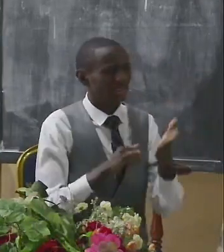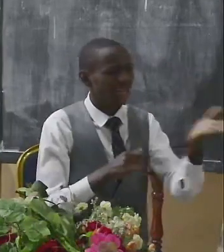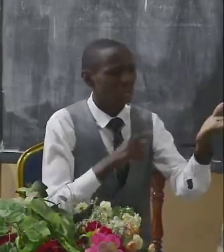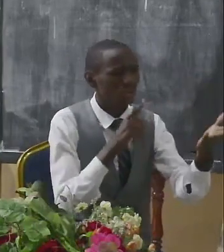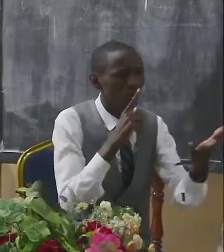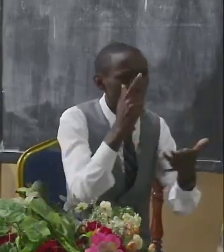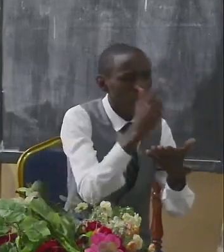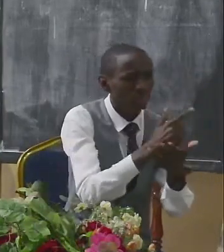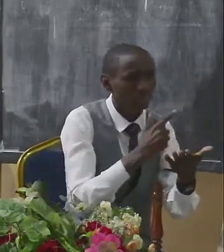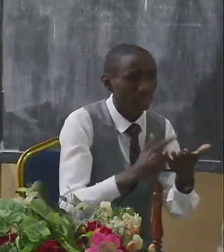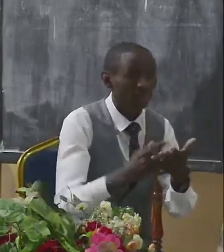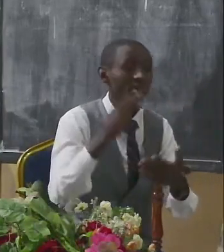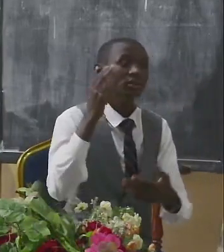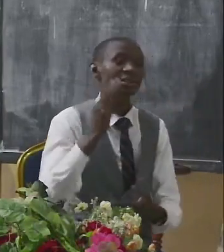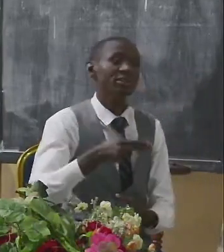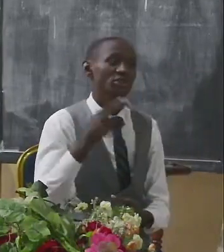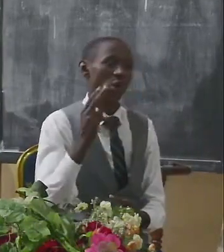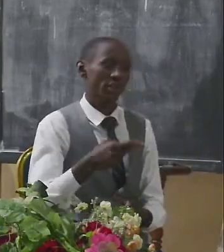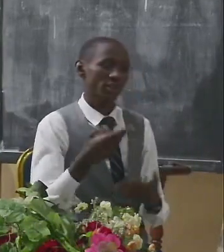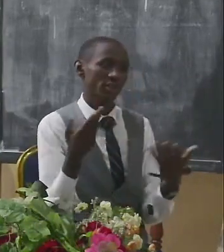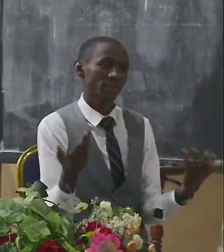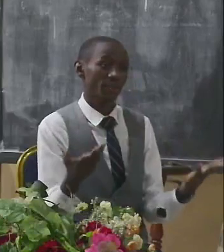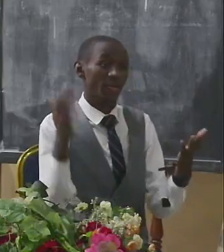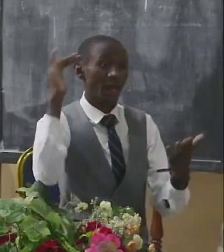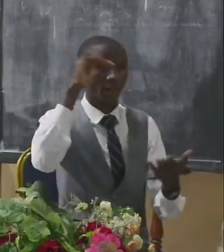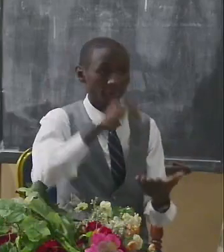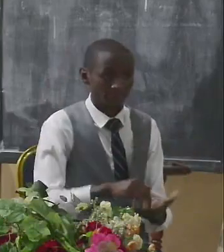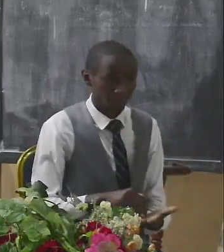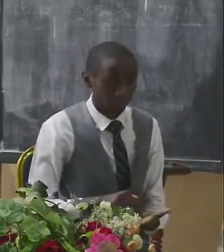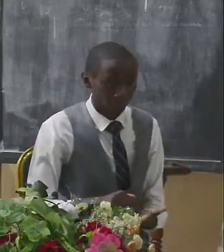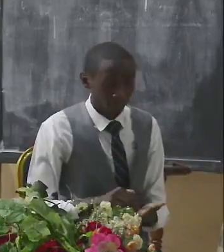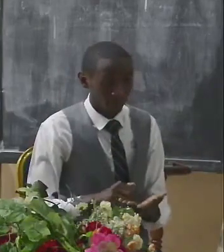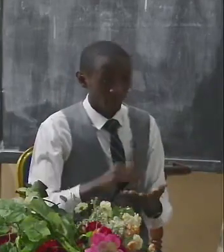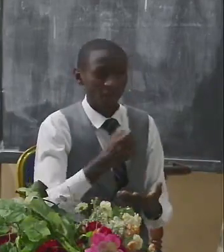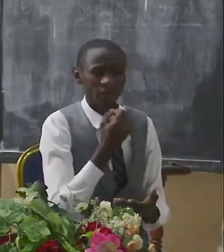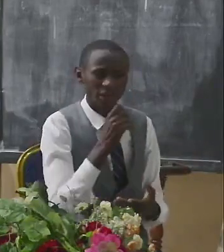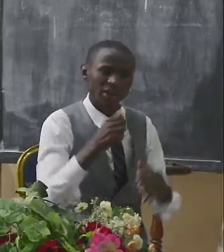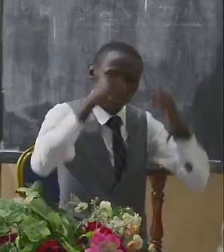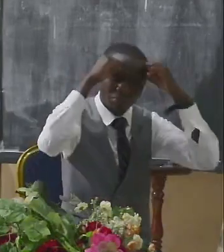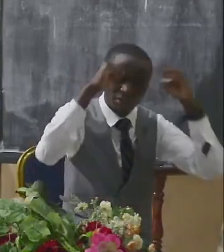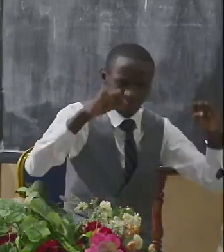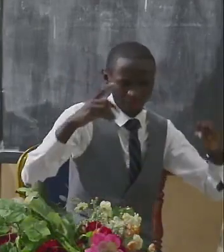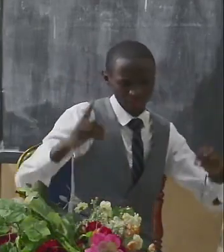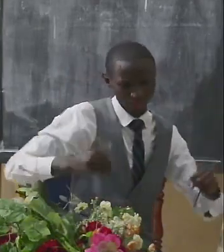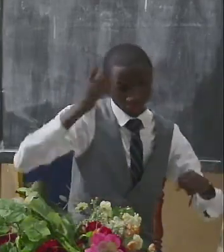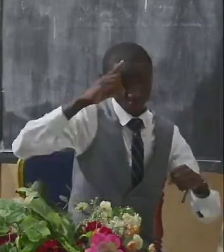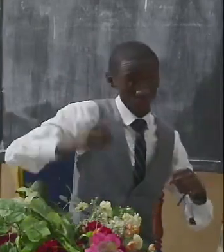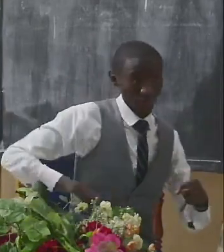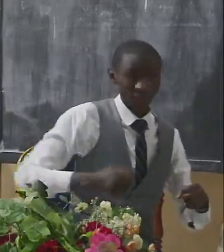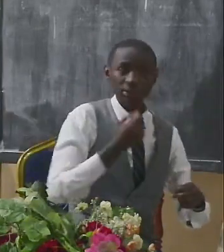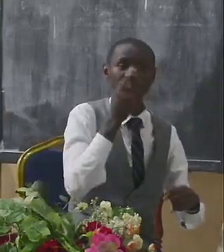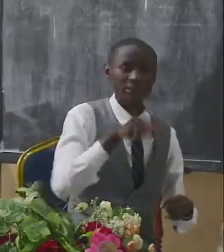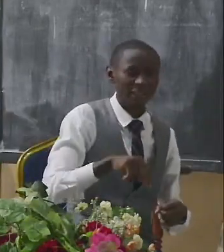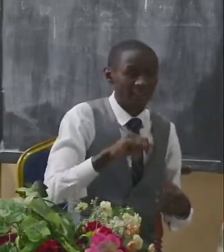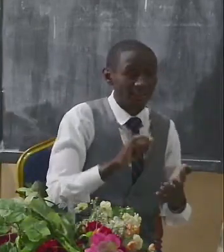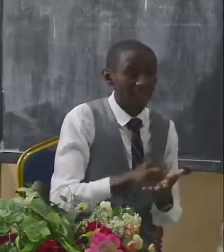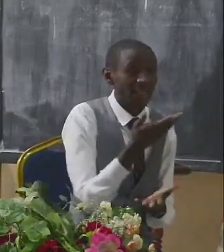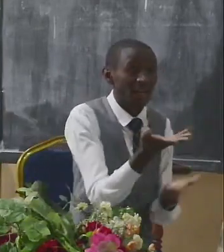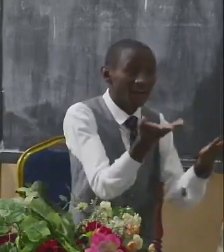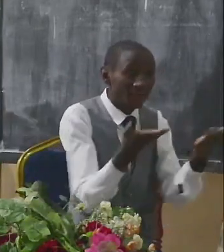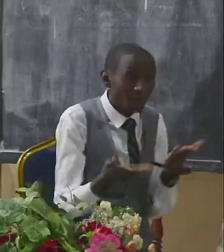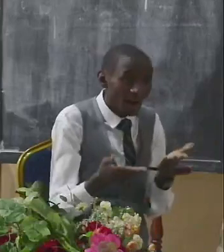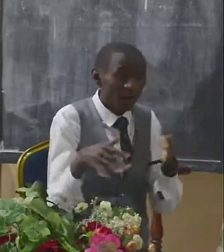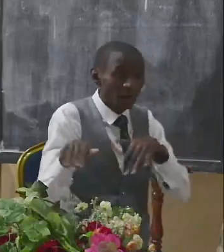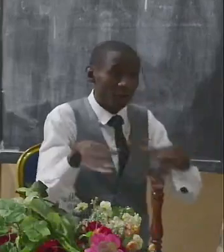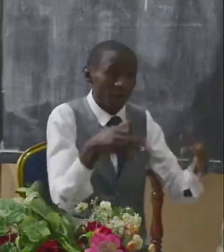historiques. Ya kwamba hii kabisa ni mapatano ya kihistoria. Il disait que na, alisema ya ça kwamba, va établir les fondations pour